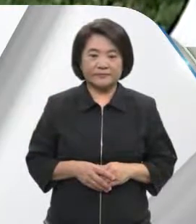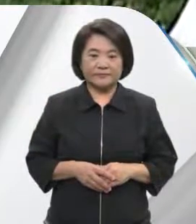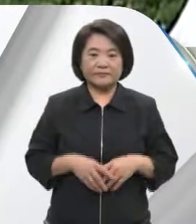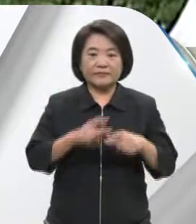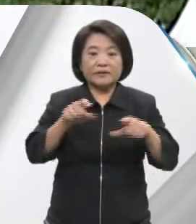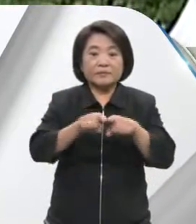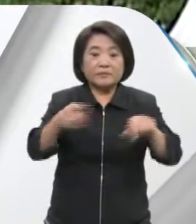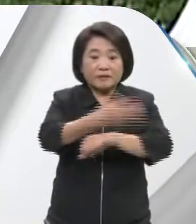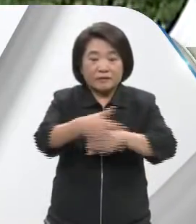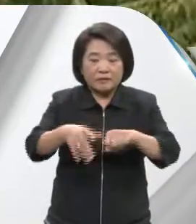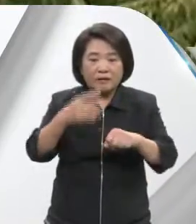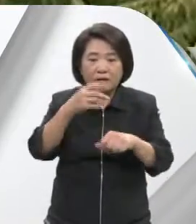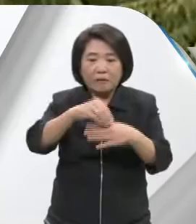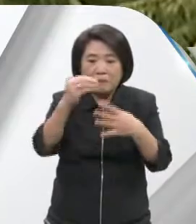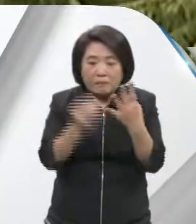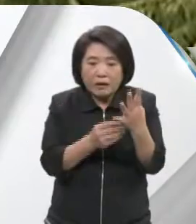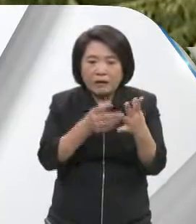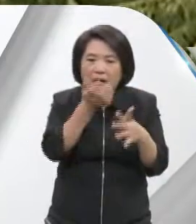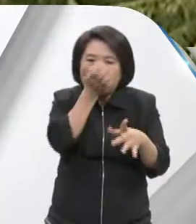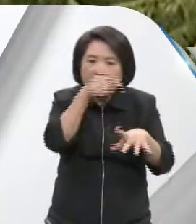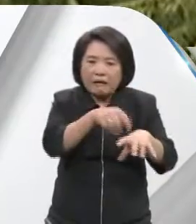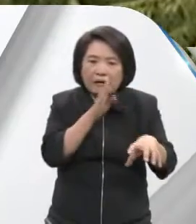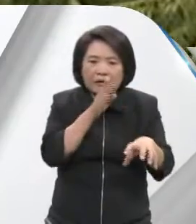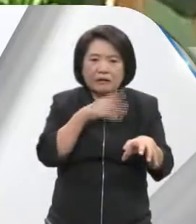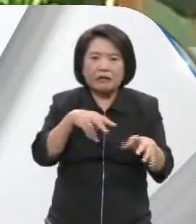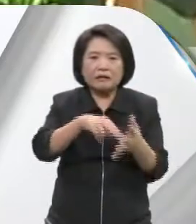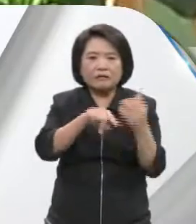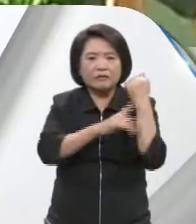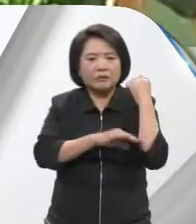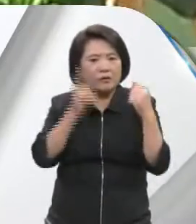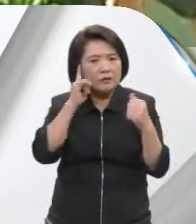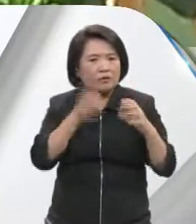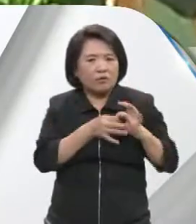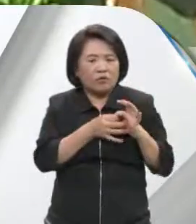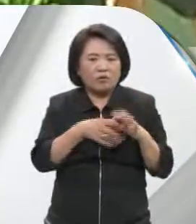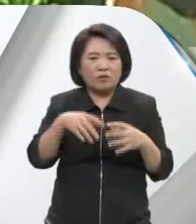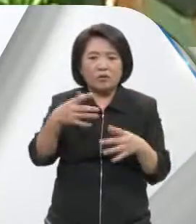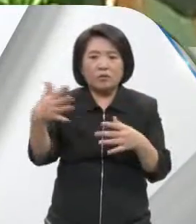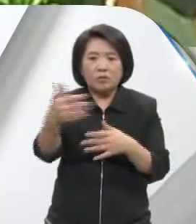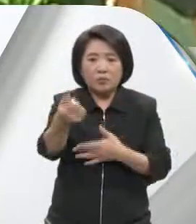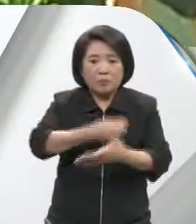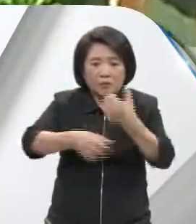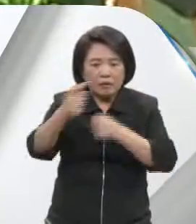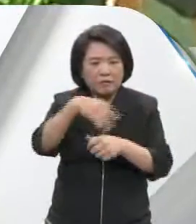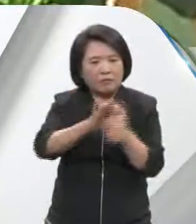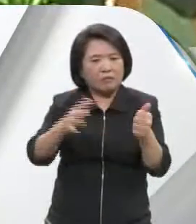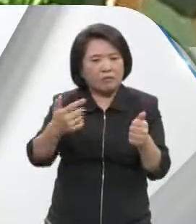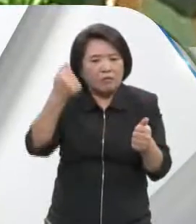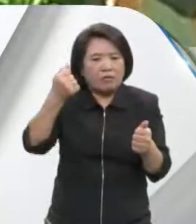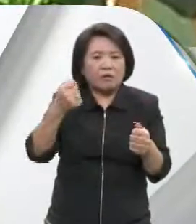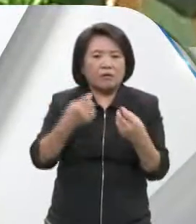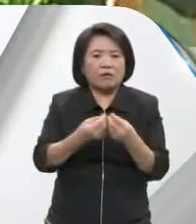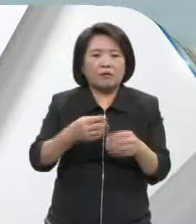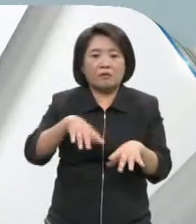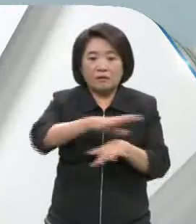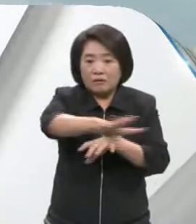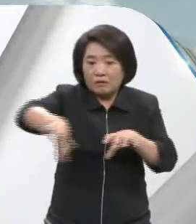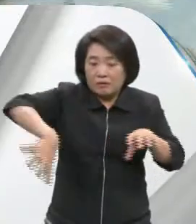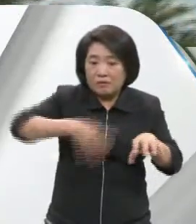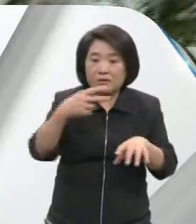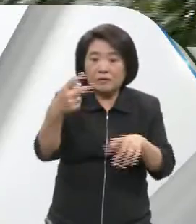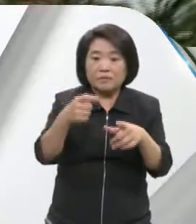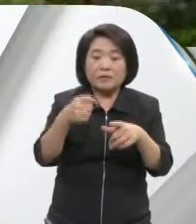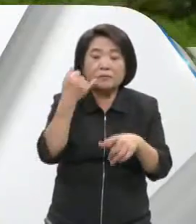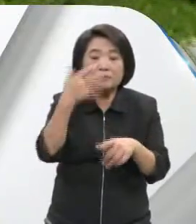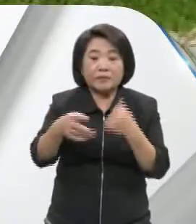太平岛变作太平礁，引起朝野的为了关心，没因为五名的建议会受到强太影响。顶顶为个两百海里的海